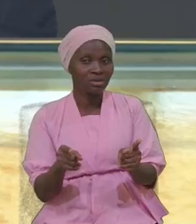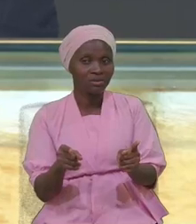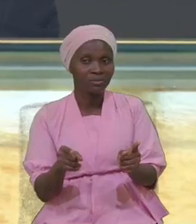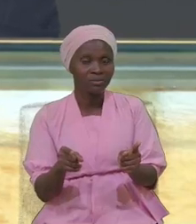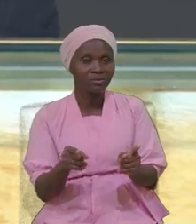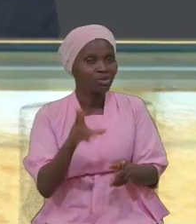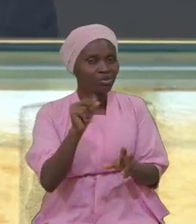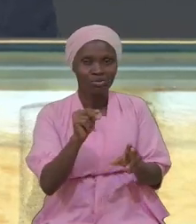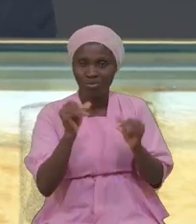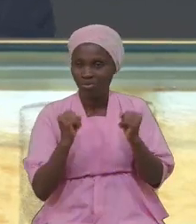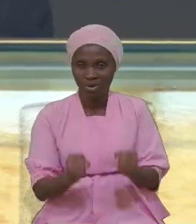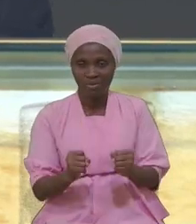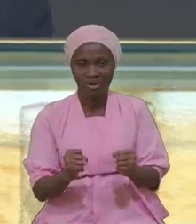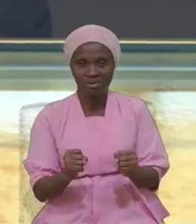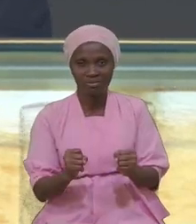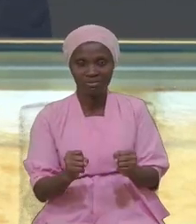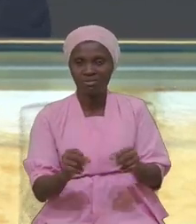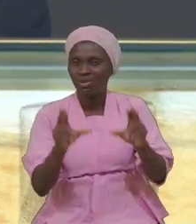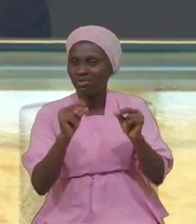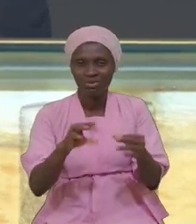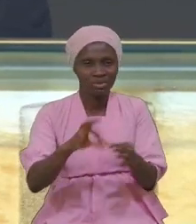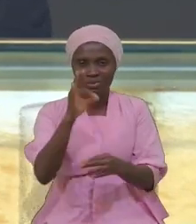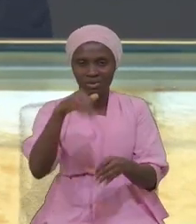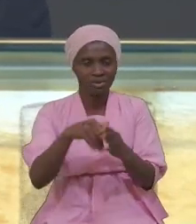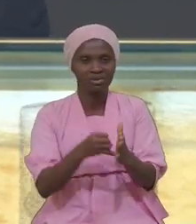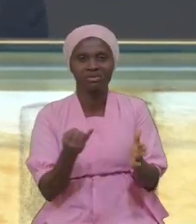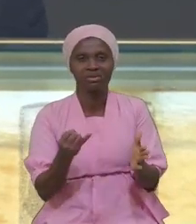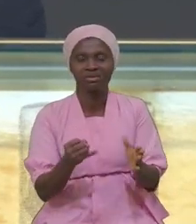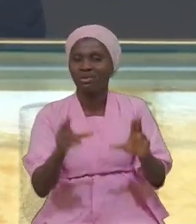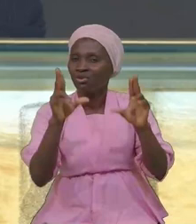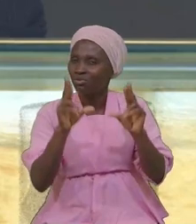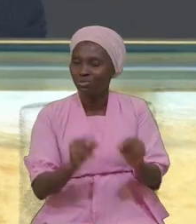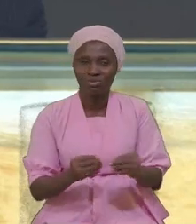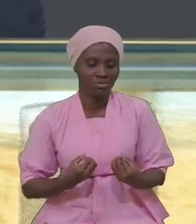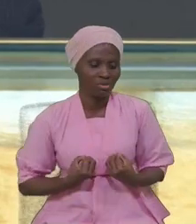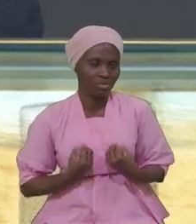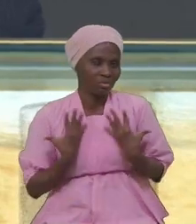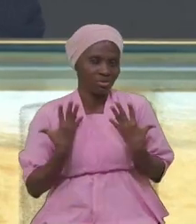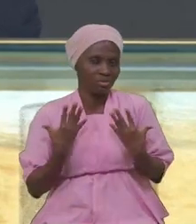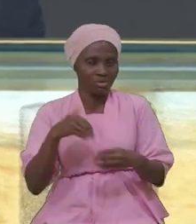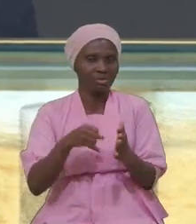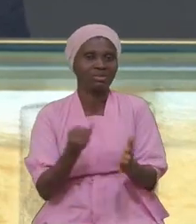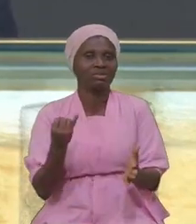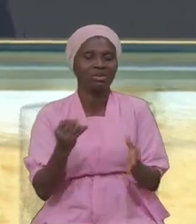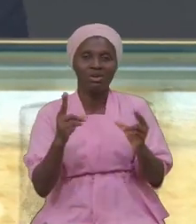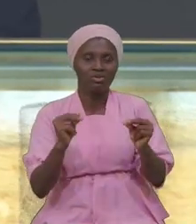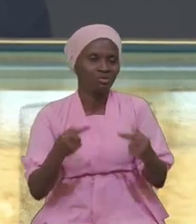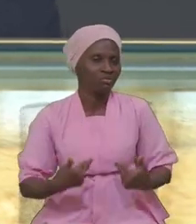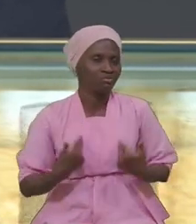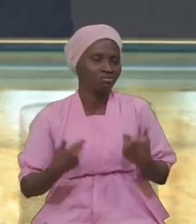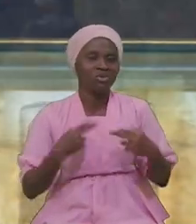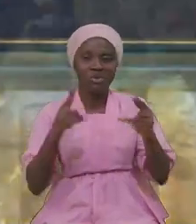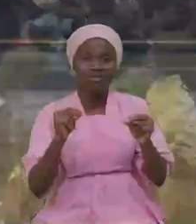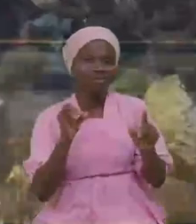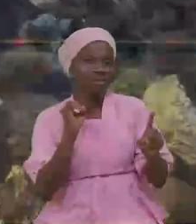de puissance, et il n'y a pas l'esprit, il n'y a pas l'espération, il n'y a pas l'illumination de ce